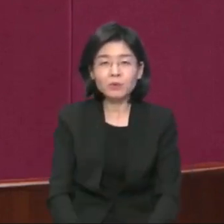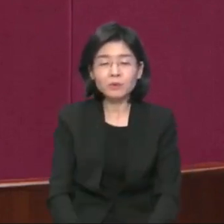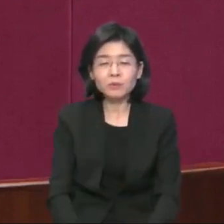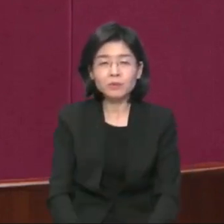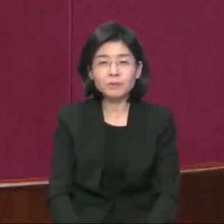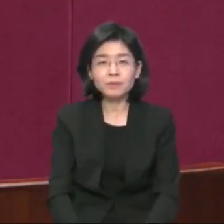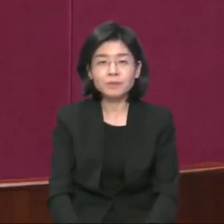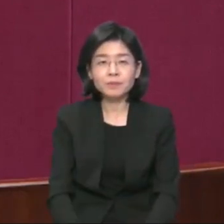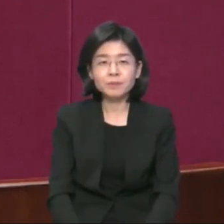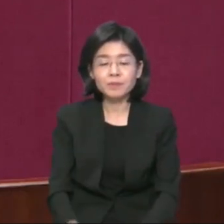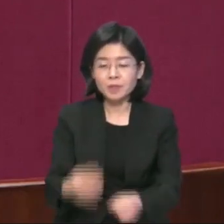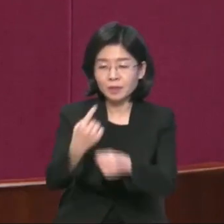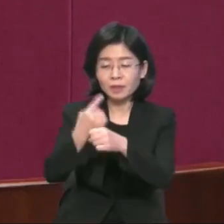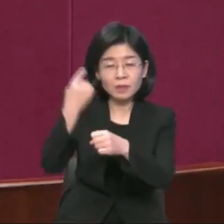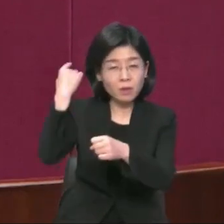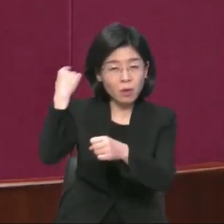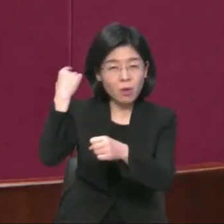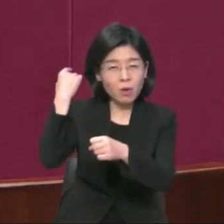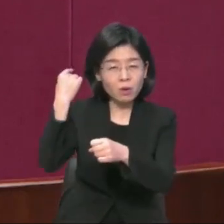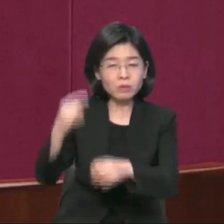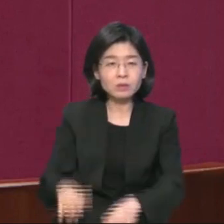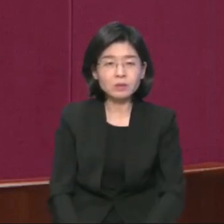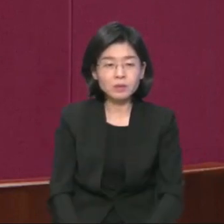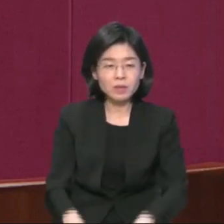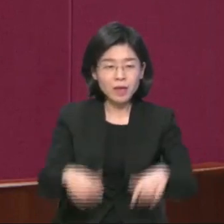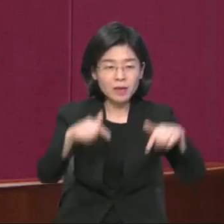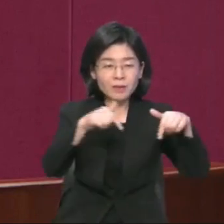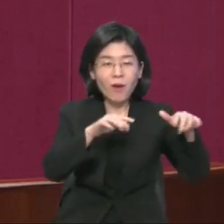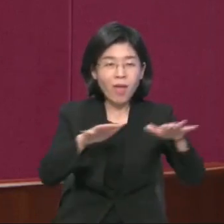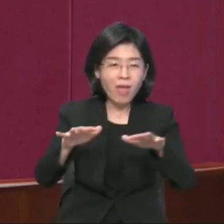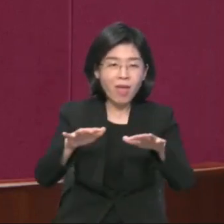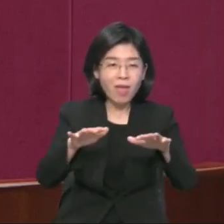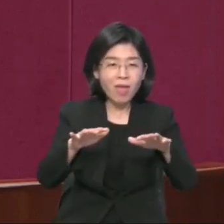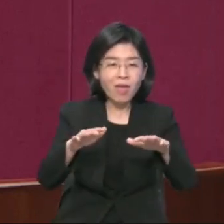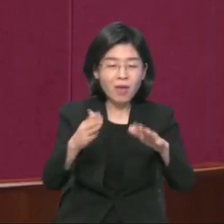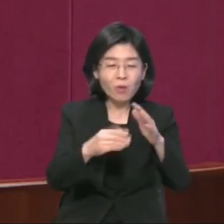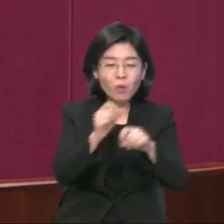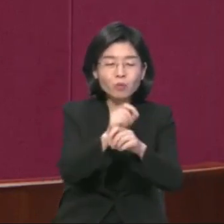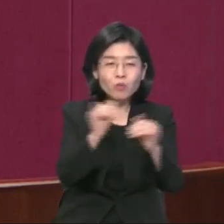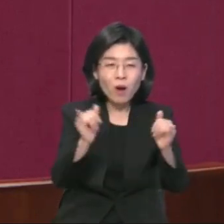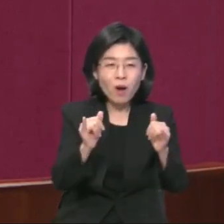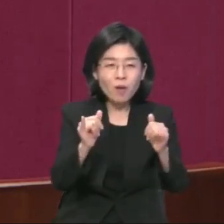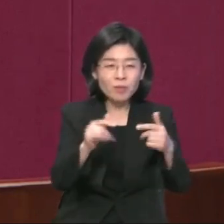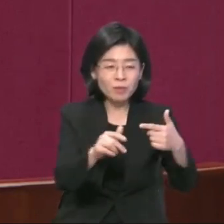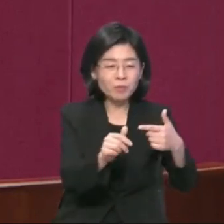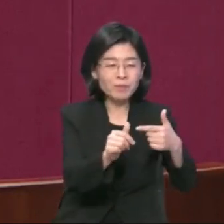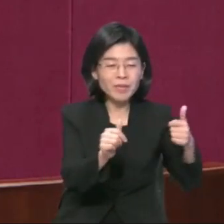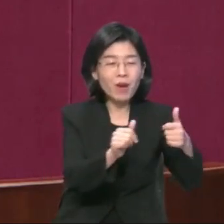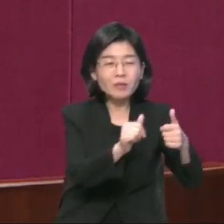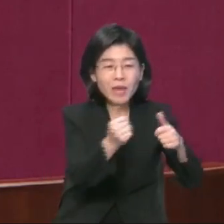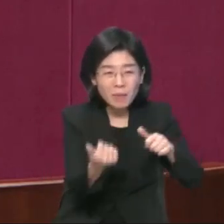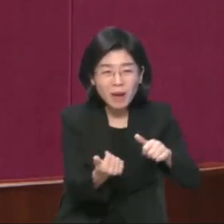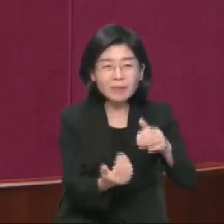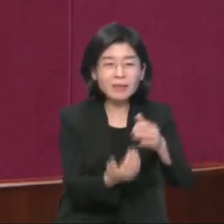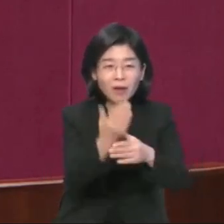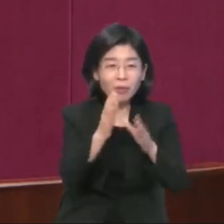이번뿐만 아닙니다. 지난 작년에 서해안 공무원 피격 사건